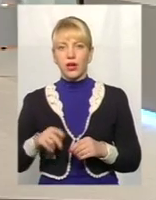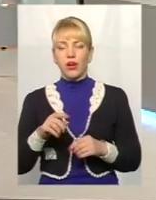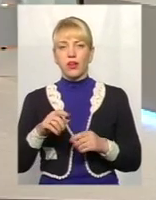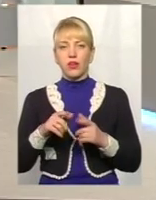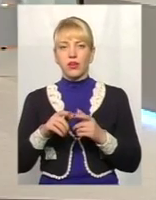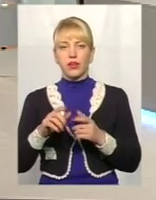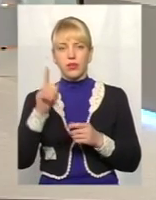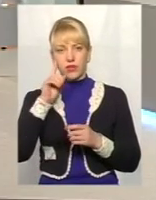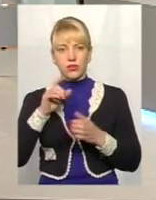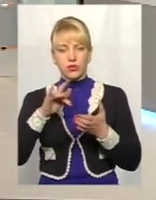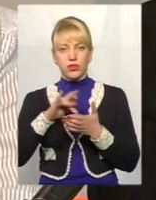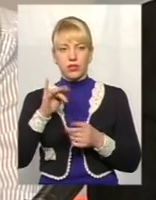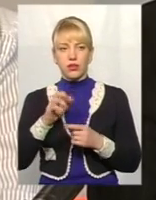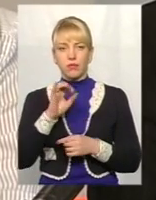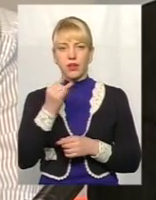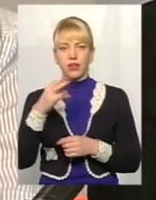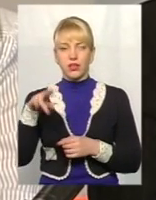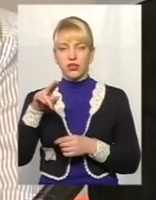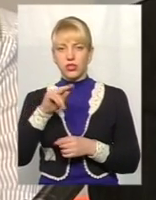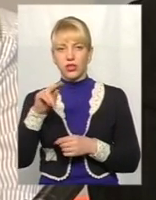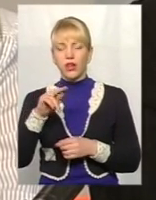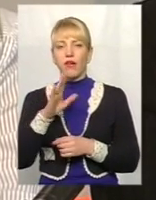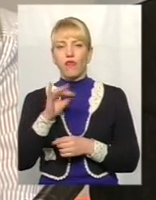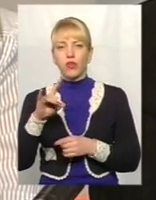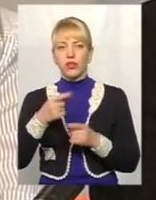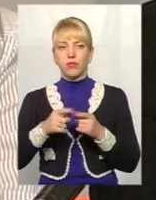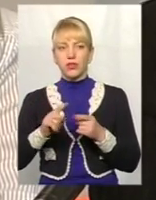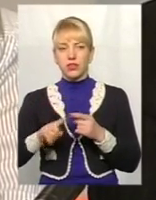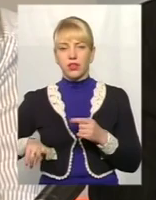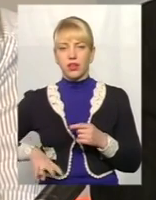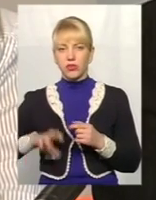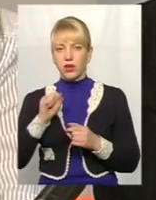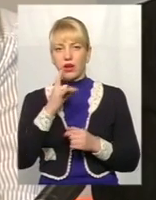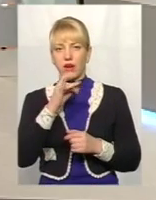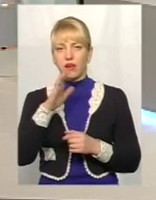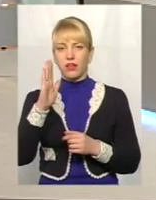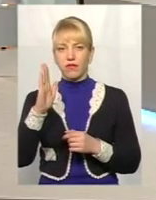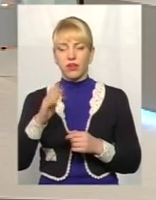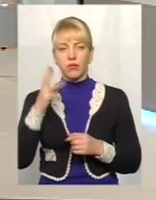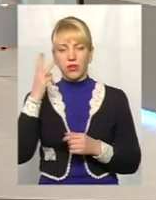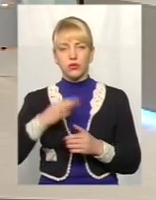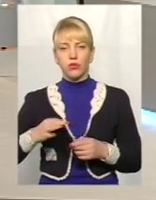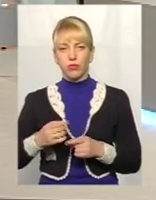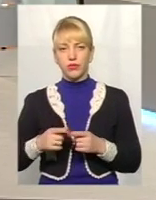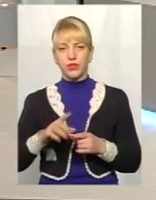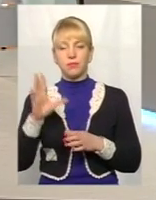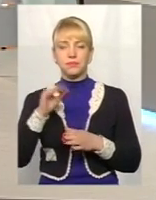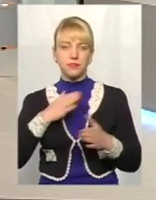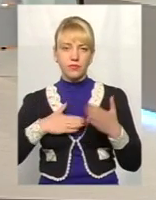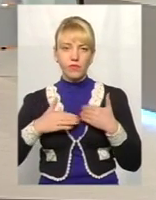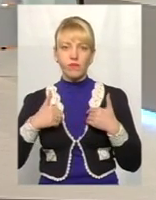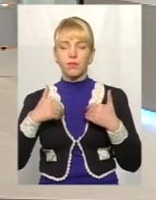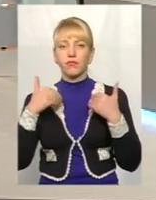І раді вітати Байдач Володимир, директор Державного архіву Хмельницької області. Доброго вечора. Рада сьогодні вас всіх тут вітати. У